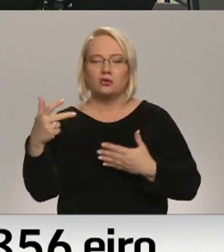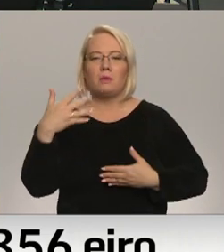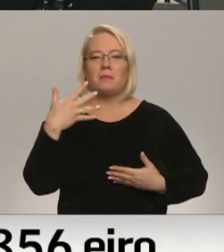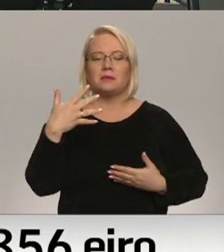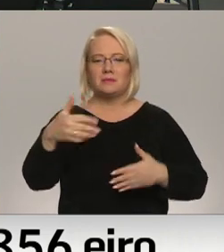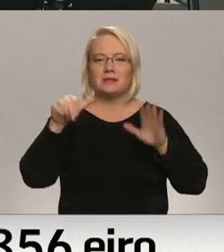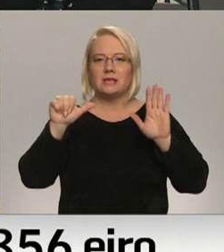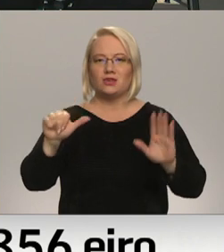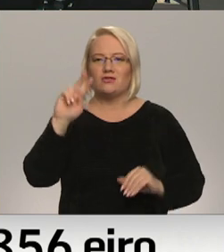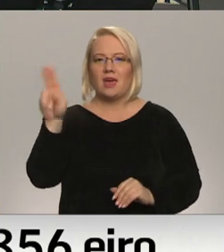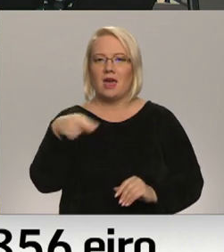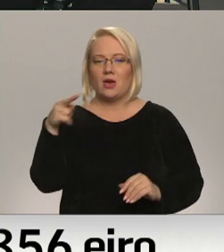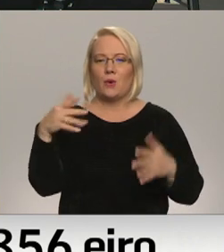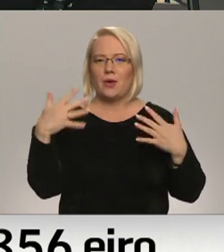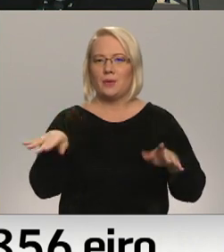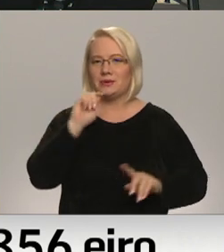53,856 eiro.